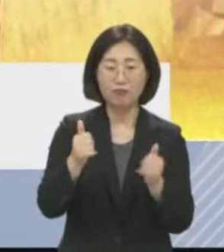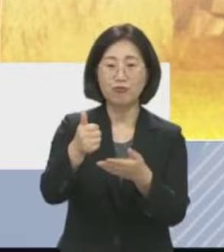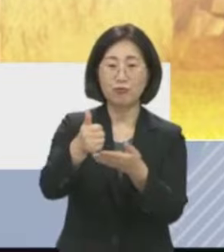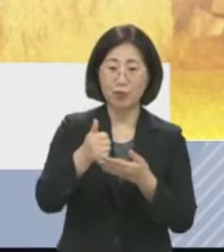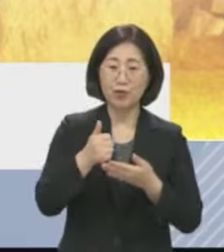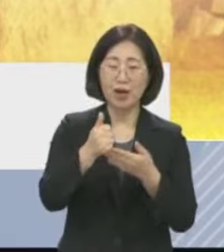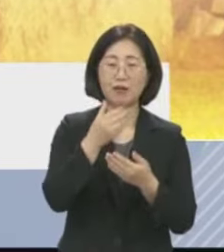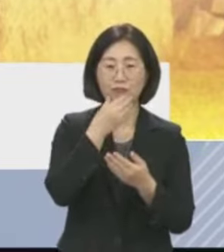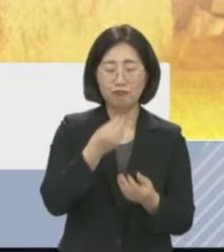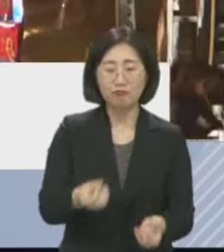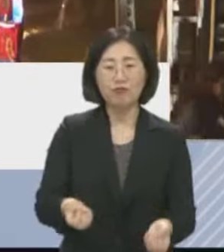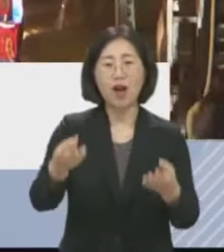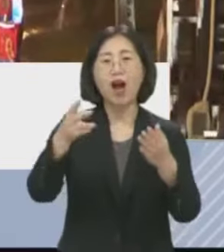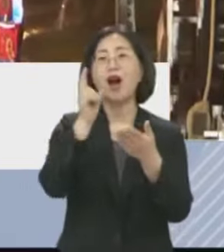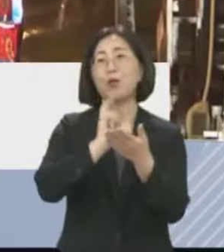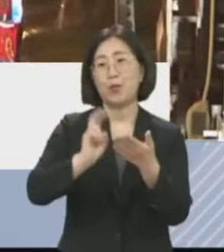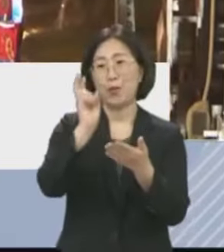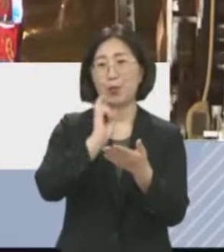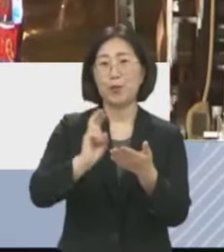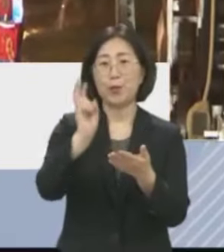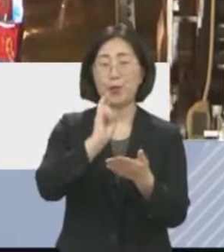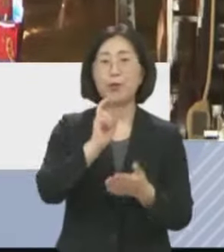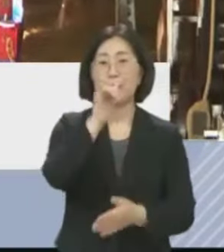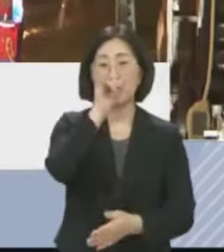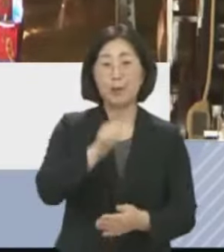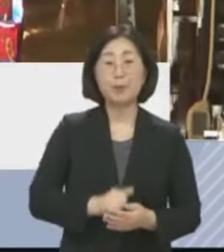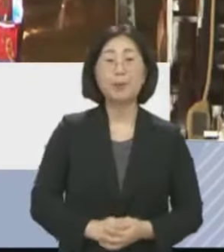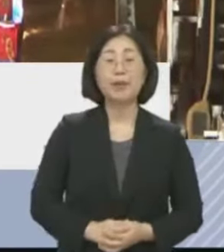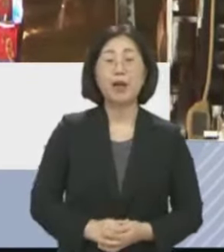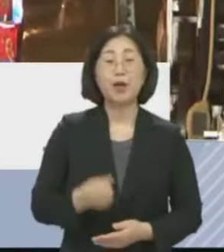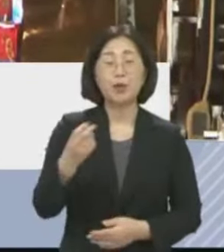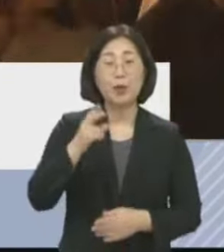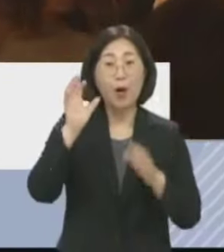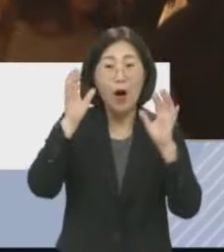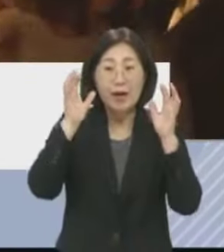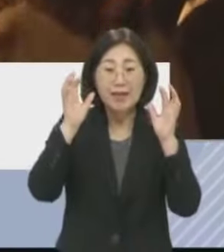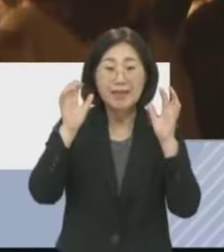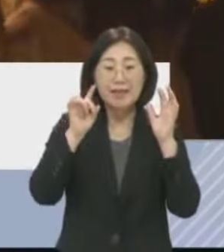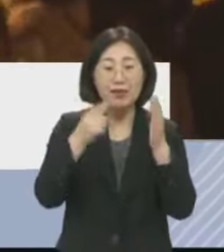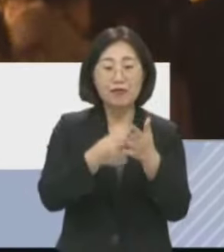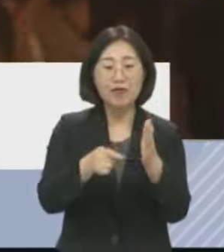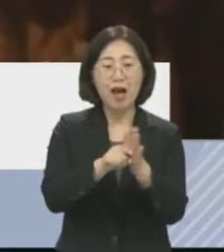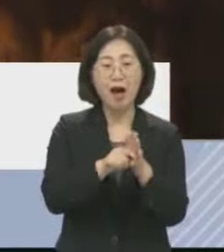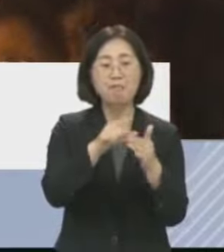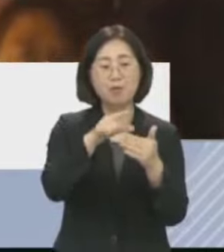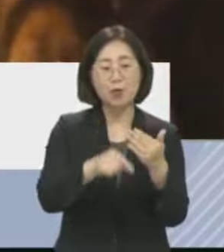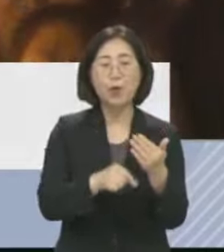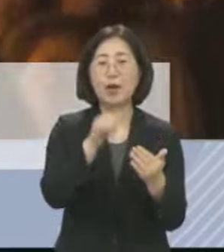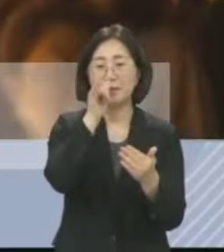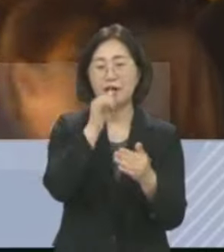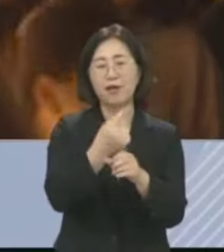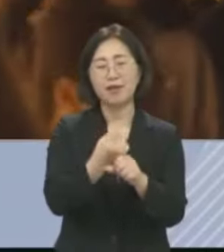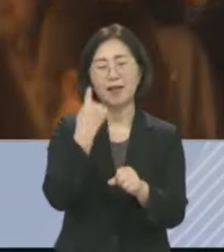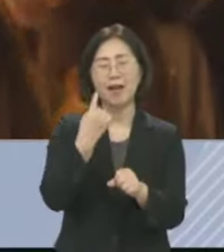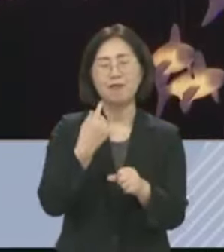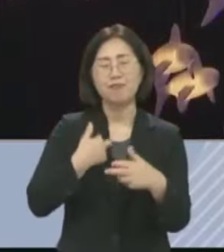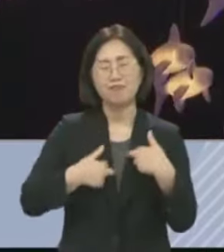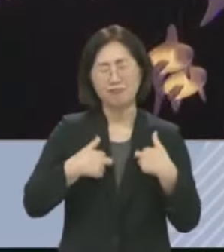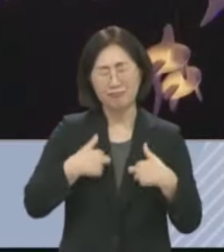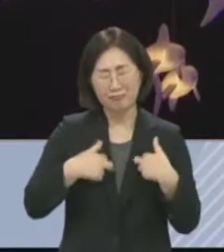또 축하 공연을 하게 되겠습니다. 어린이들을 빼놓을 수가 없는데요. 지난해도 어린이들이 굉장히 즐겁게